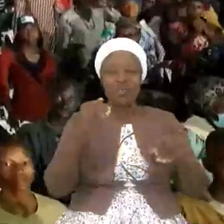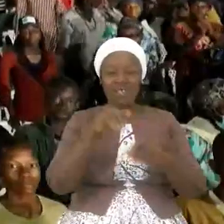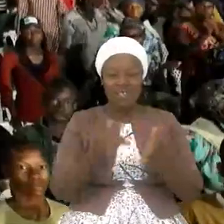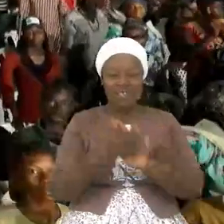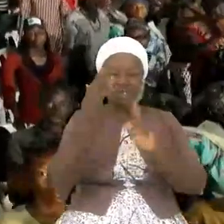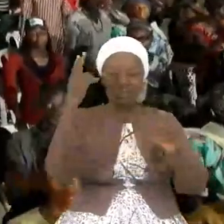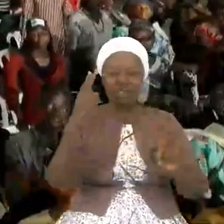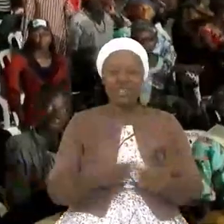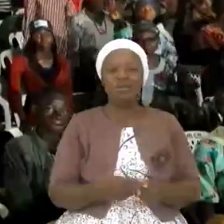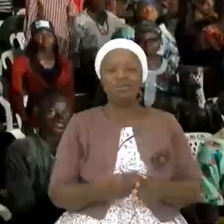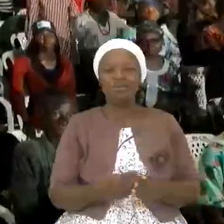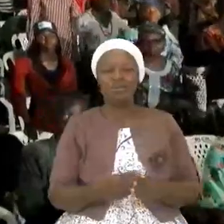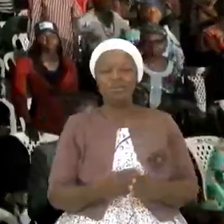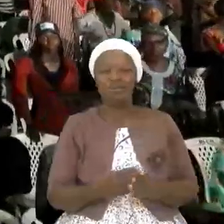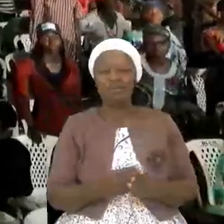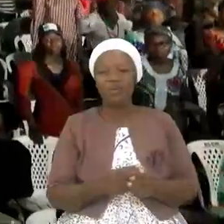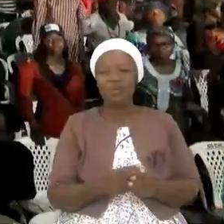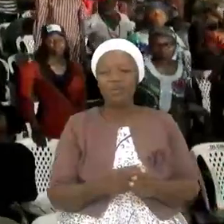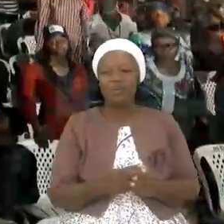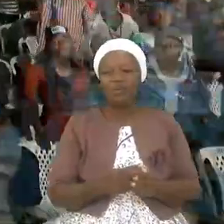au nom de Jésus.